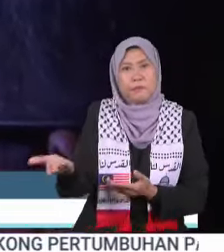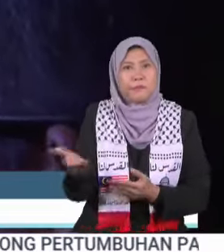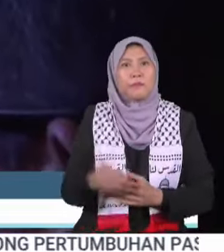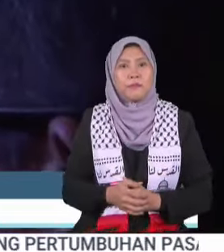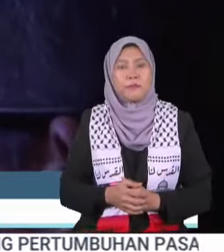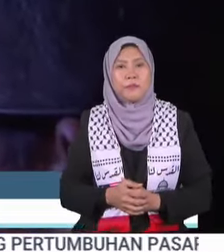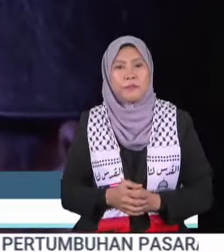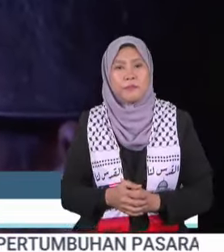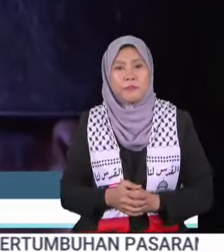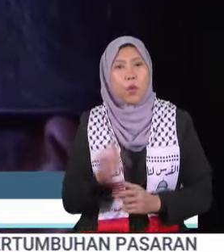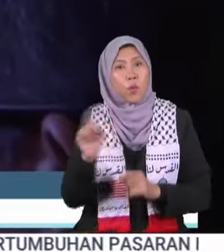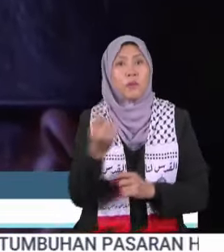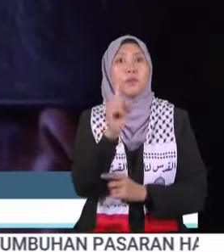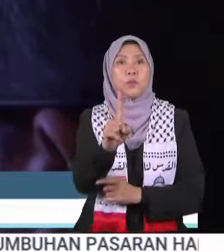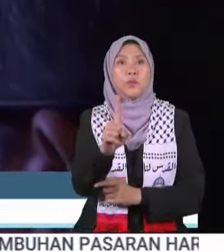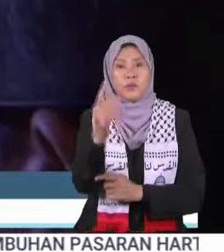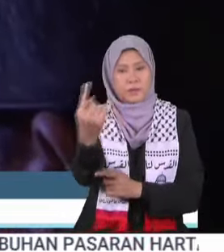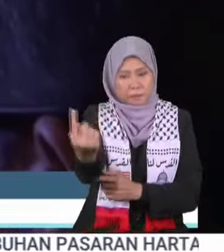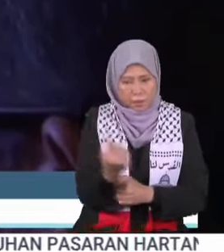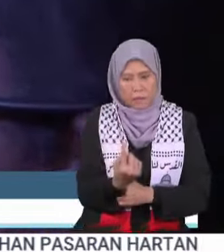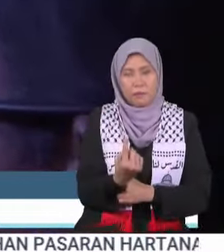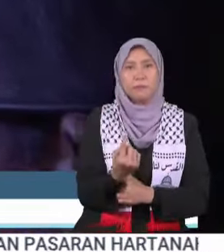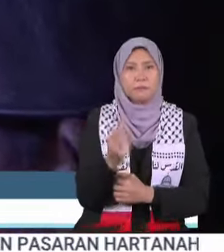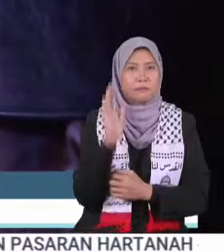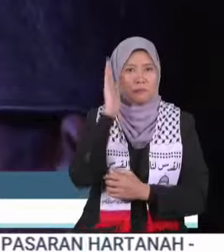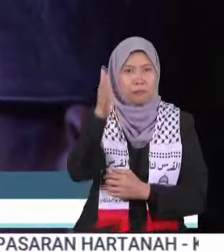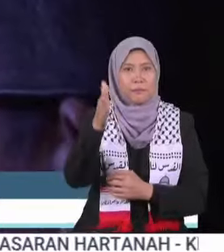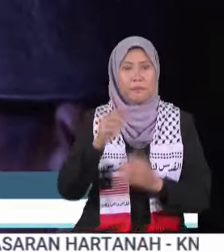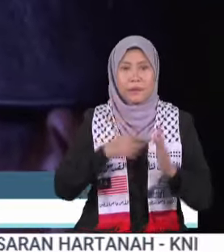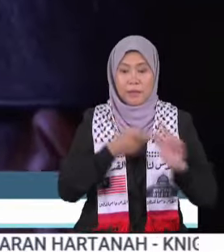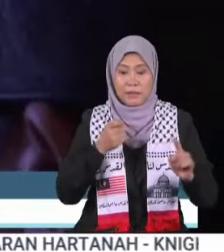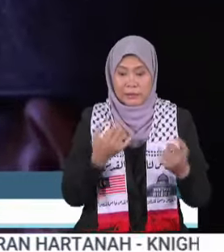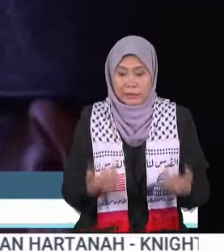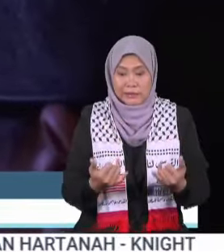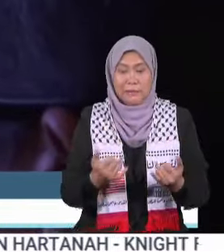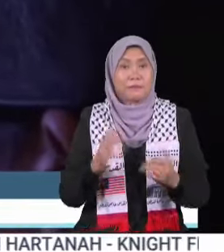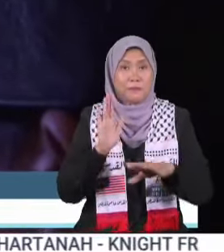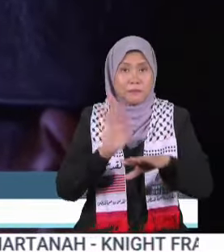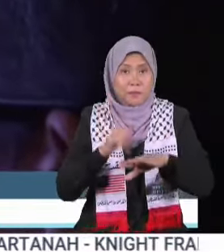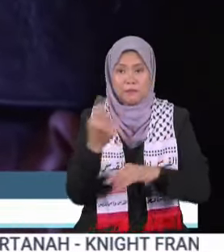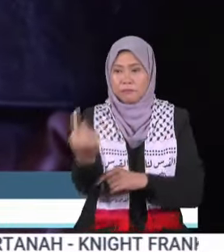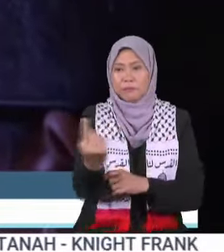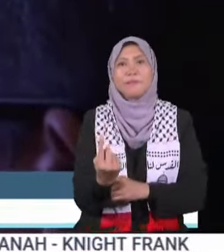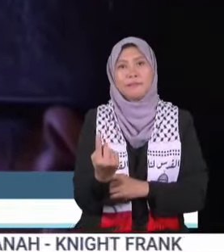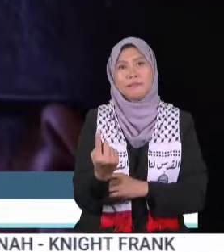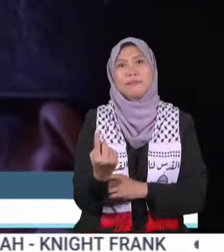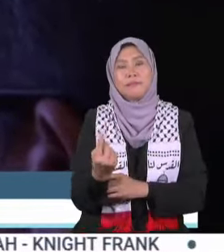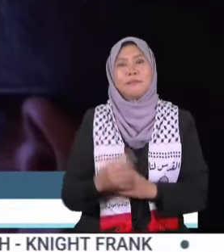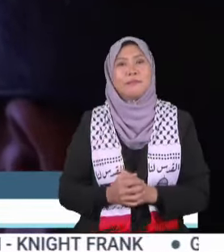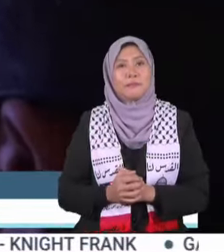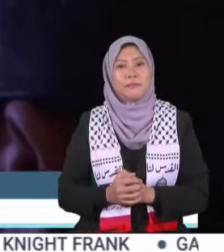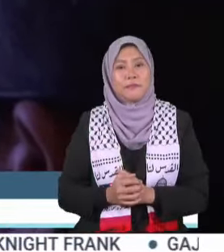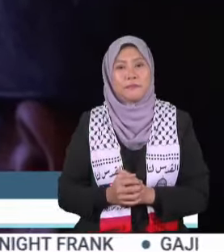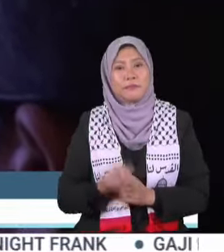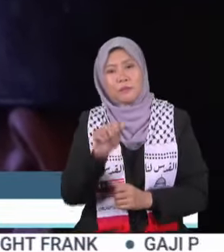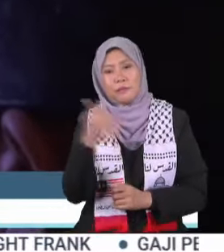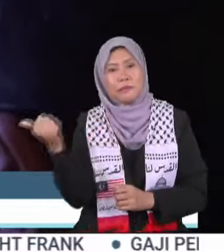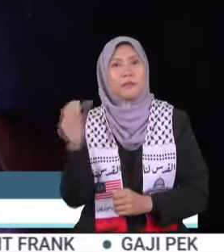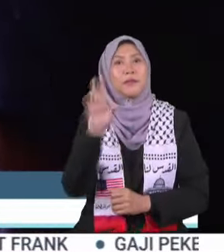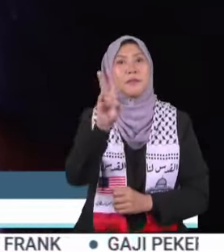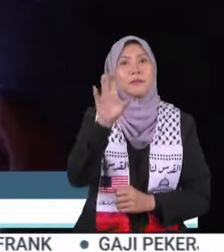one only one as for now l as for now one and then we addressing